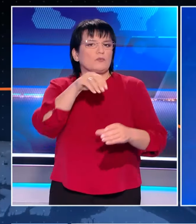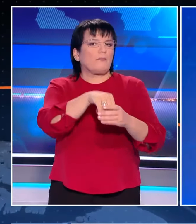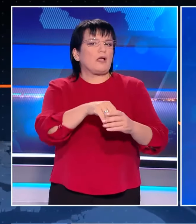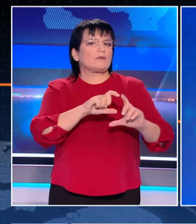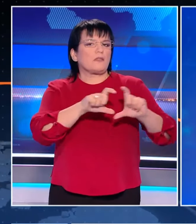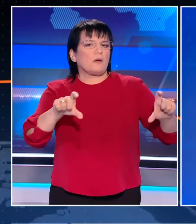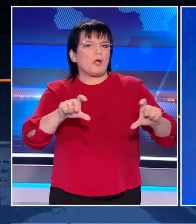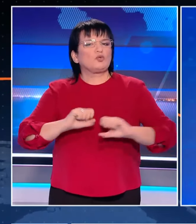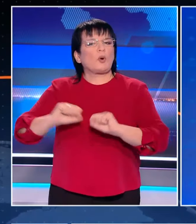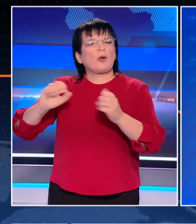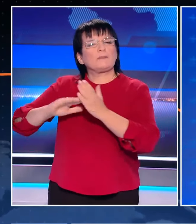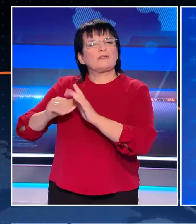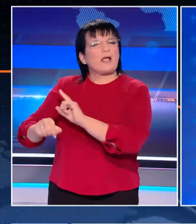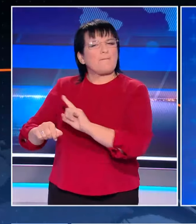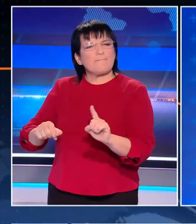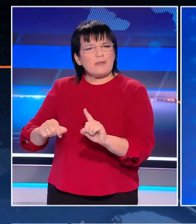Υπότιτλοι AUTHORWAVE